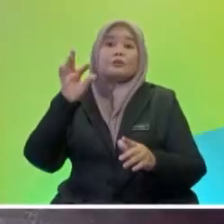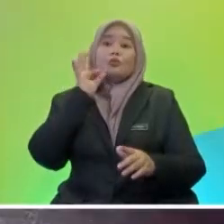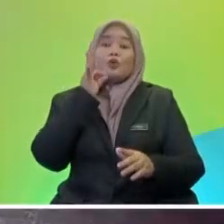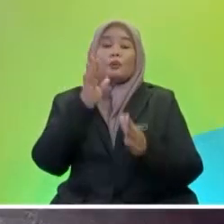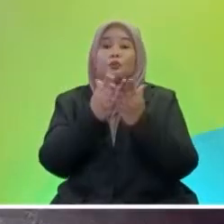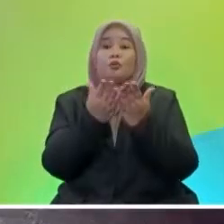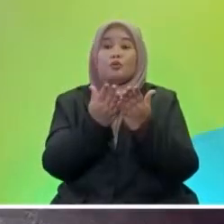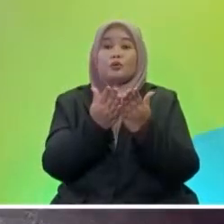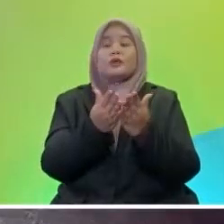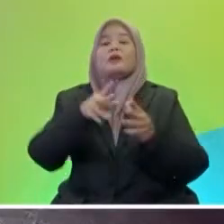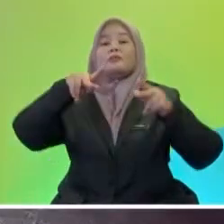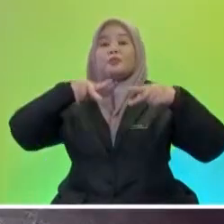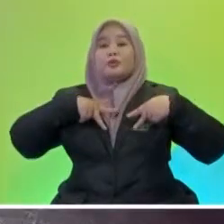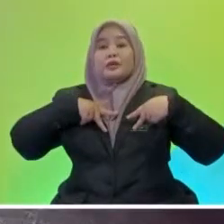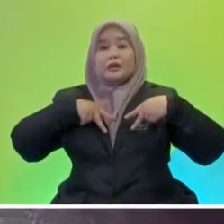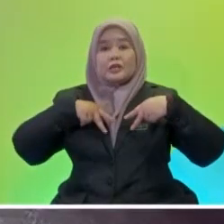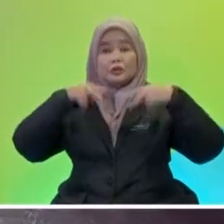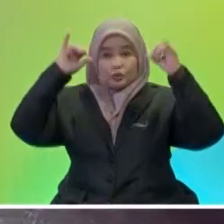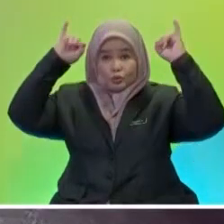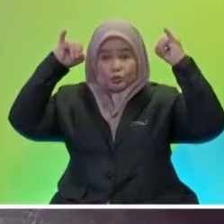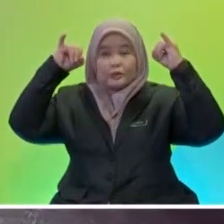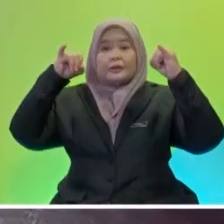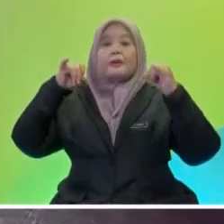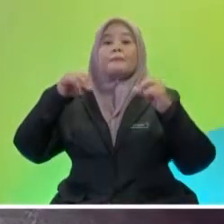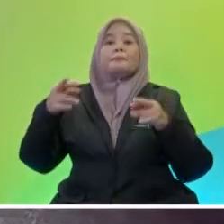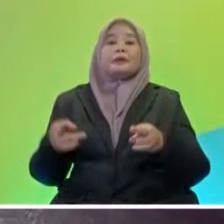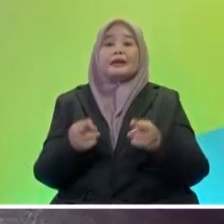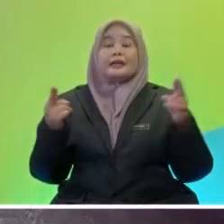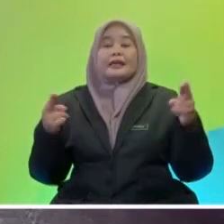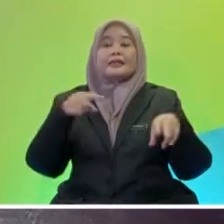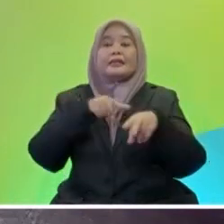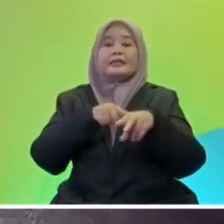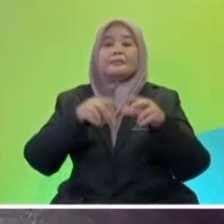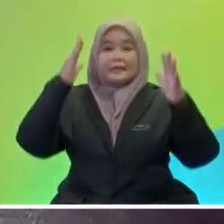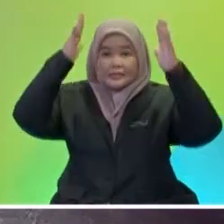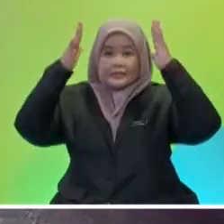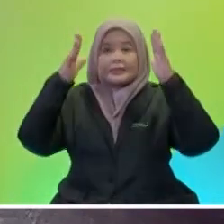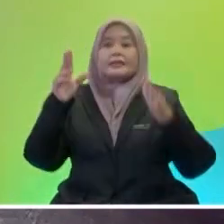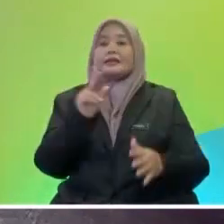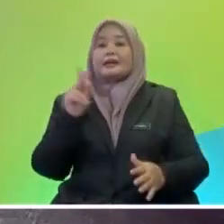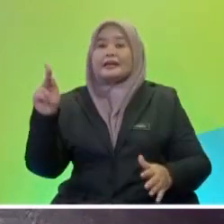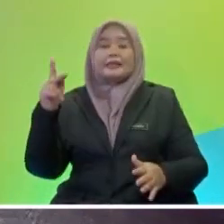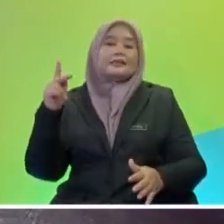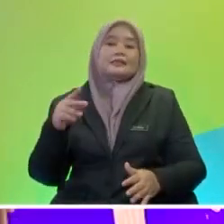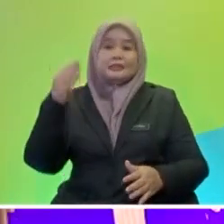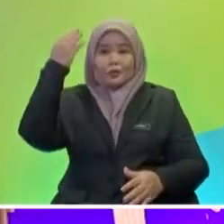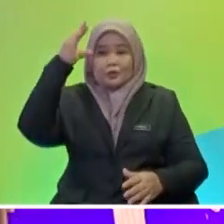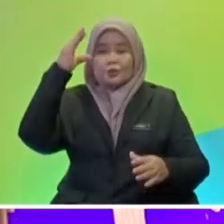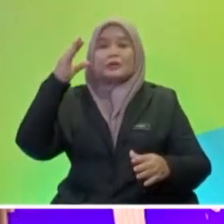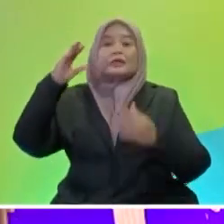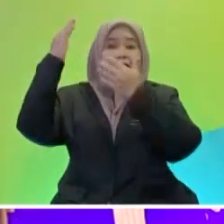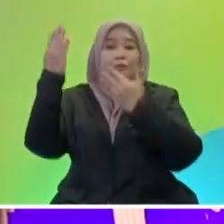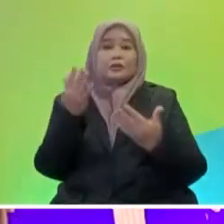yang mempunyai judul berkaitan dengan perayaan di Malaysia di sebelah kanan Cikgu tajuknya sambutan